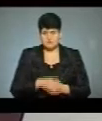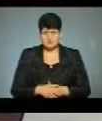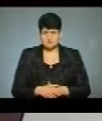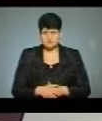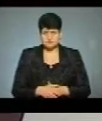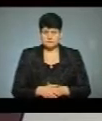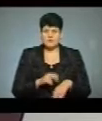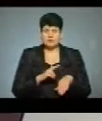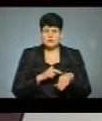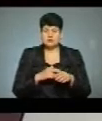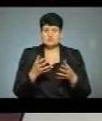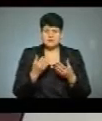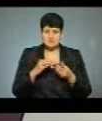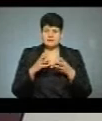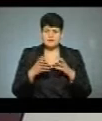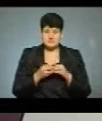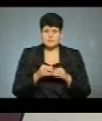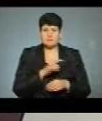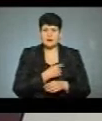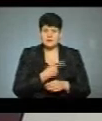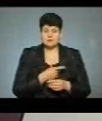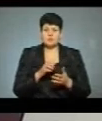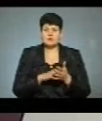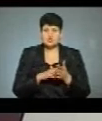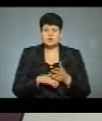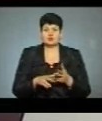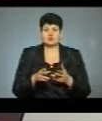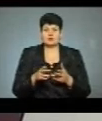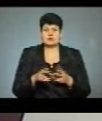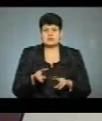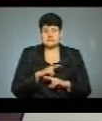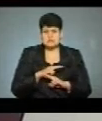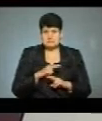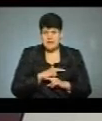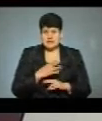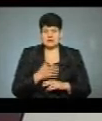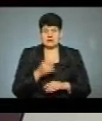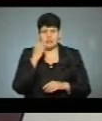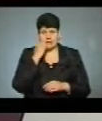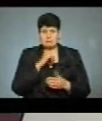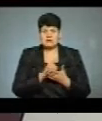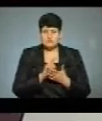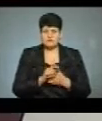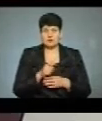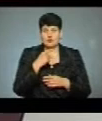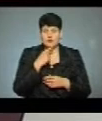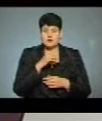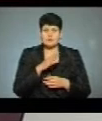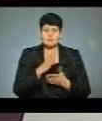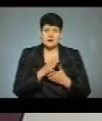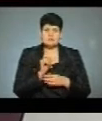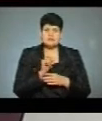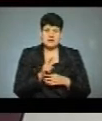Поліцейські отримали висновок медиків про причину смерті пенсіонера, розповів речник Нацполіції області Сергій Крета. За його словами, мають